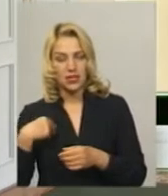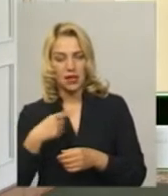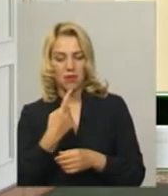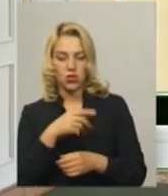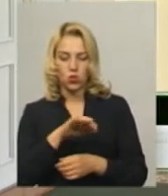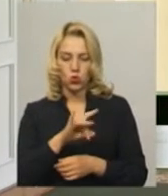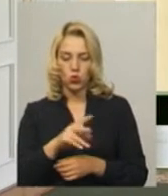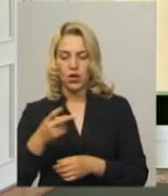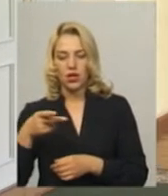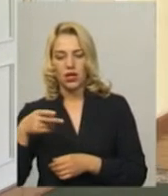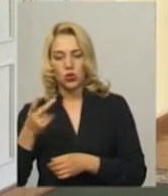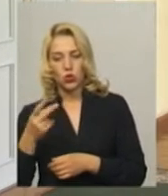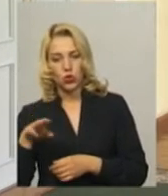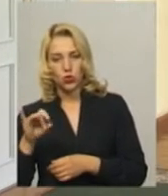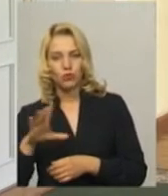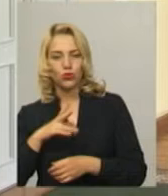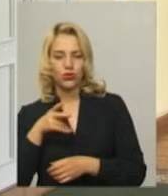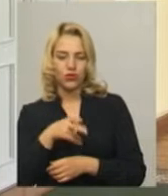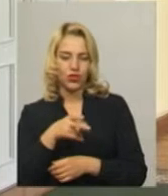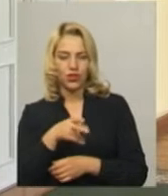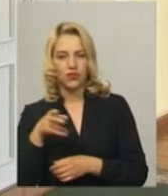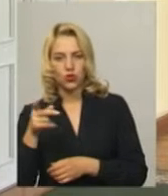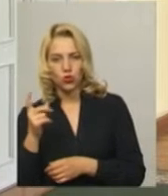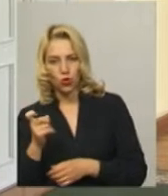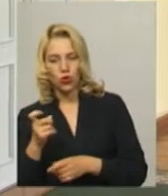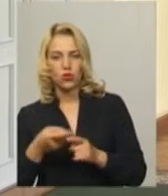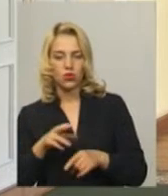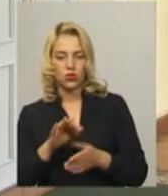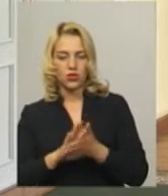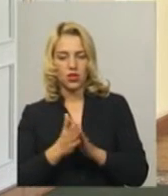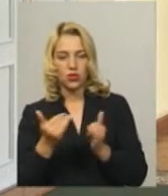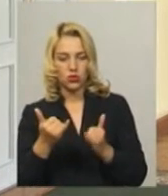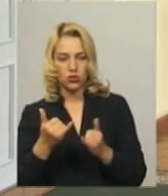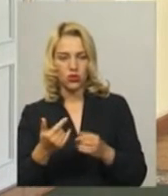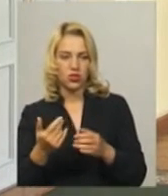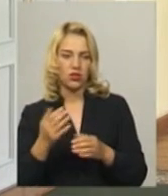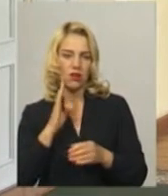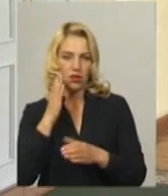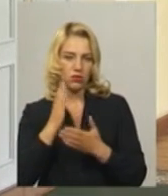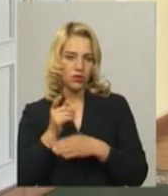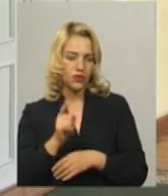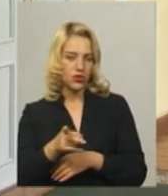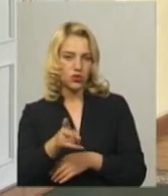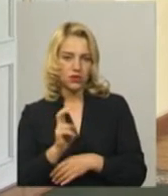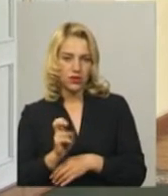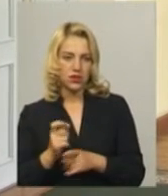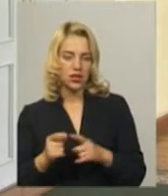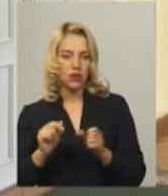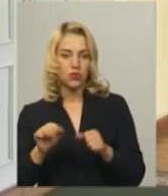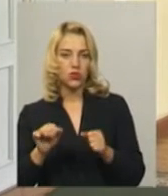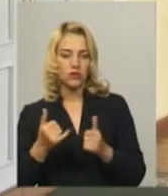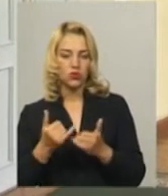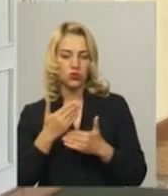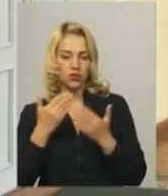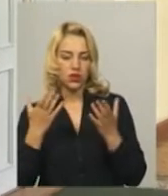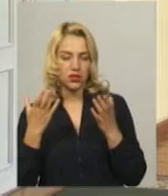приблизно 2100 виборців змінювали місце голосування, то станом на сьогоднішній ранок ми маємо 1200. Бо, можливо, сьогодні в